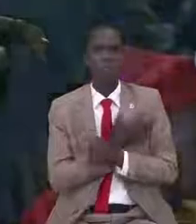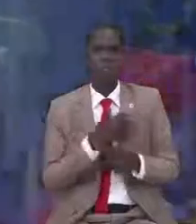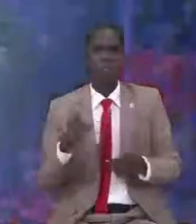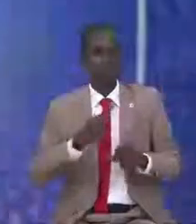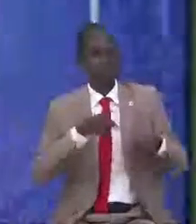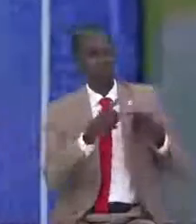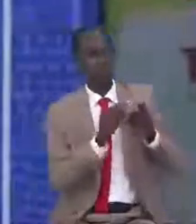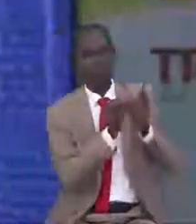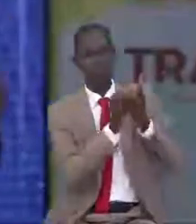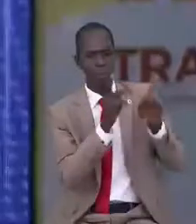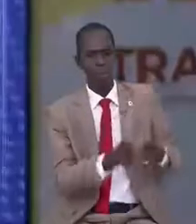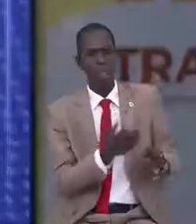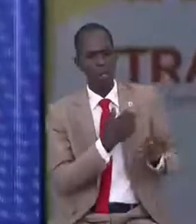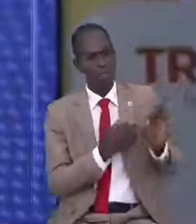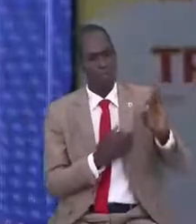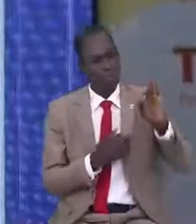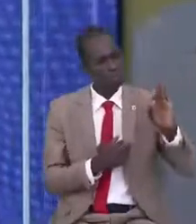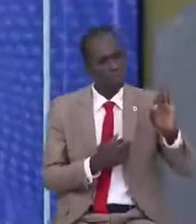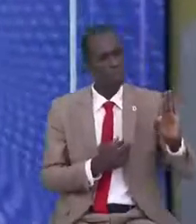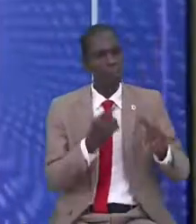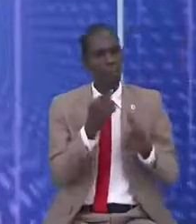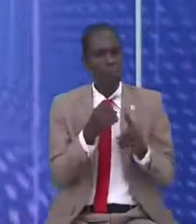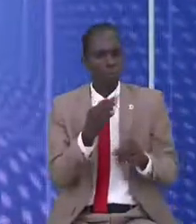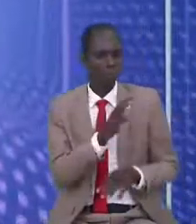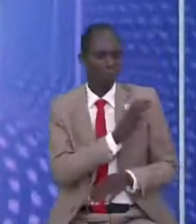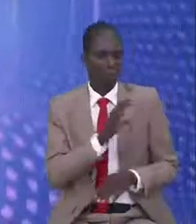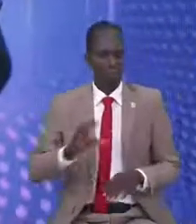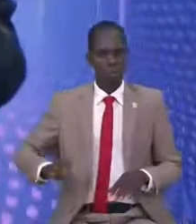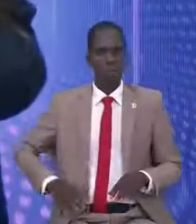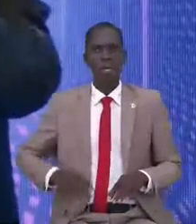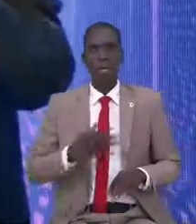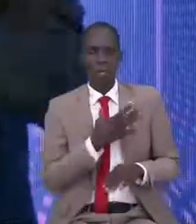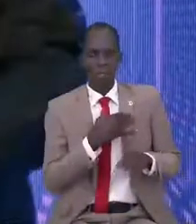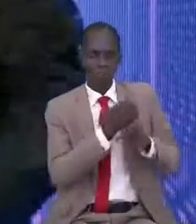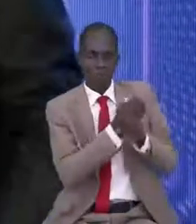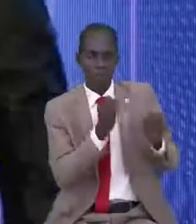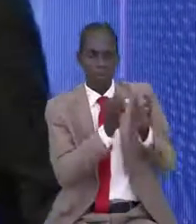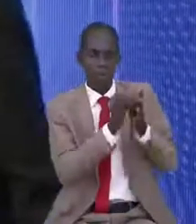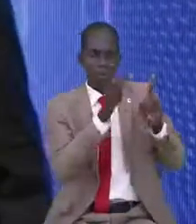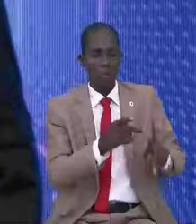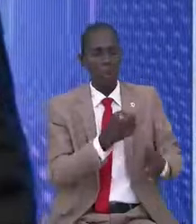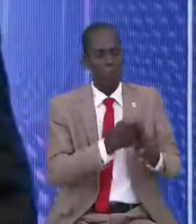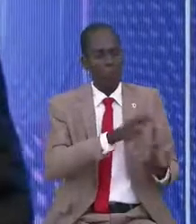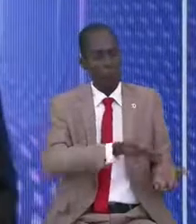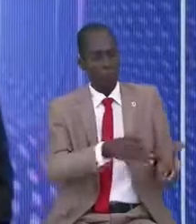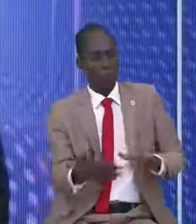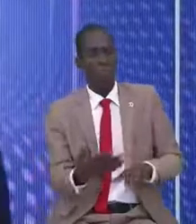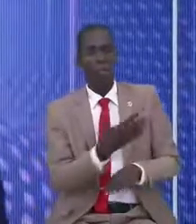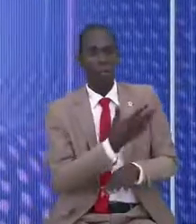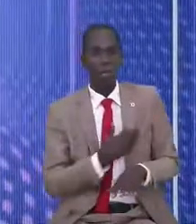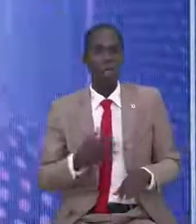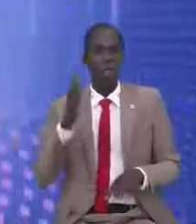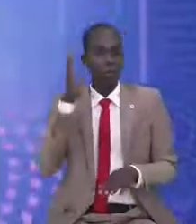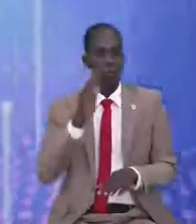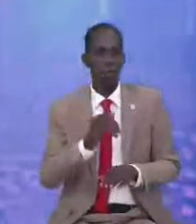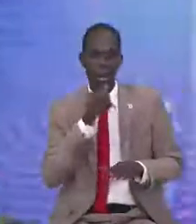tu lui prêches, tu lui parles de Christ, et tu sauveras, tu sauves une âme de